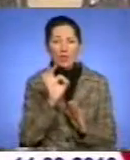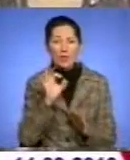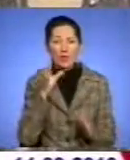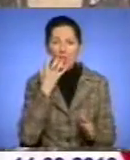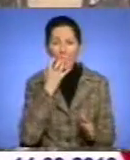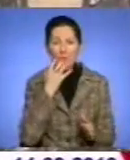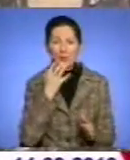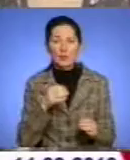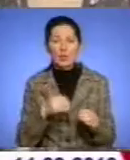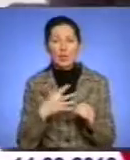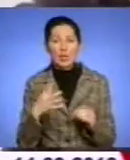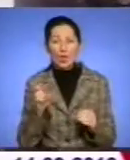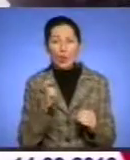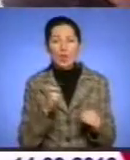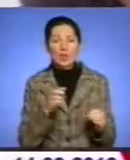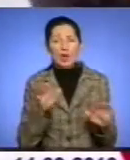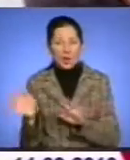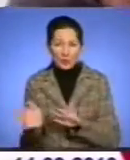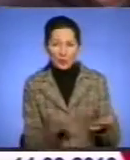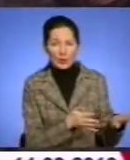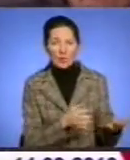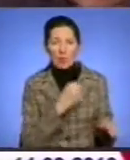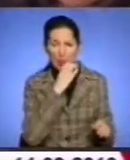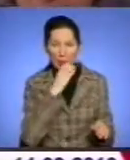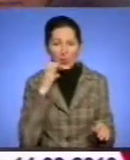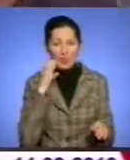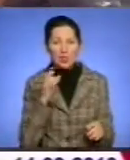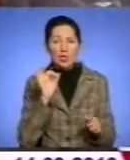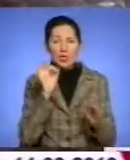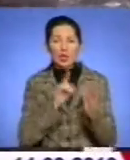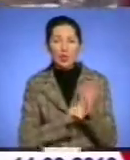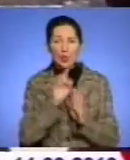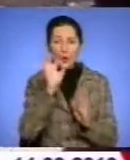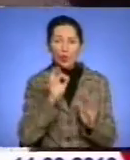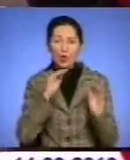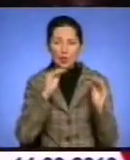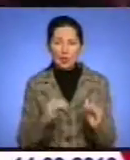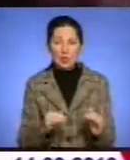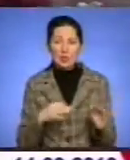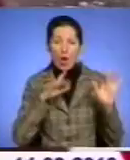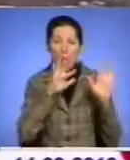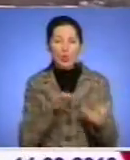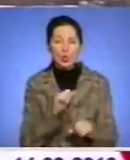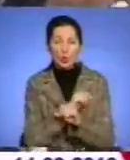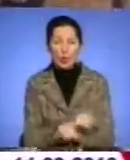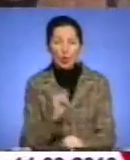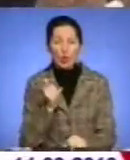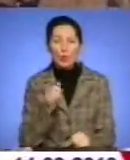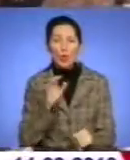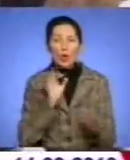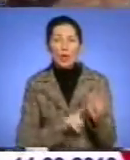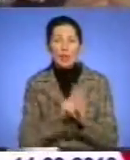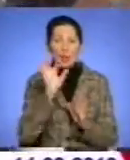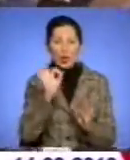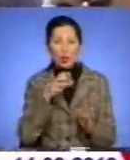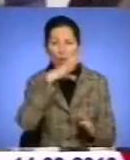циклон відійде на північ країни. Температурні показники знижуватимуться, опади припиняться. У суботу температура повітря вночі коливатиметься